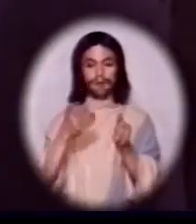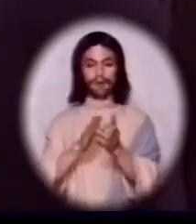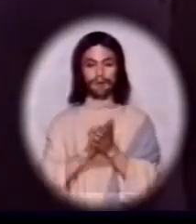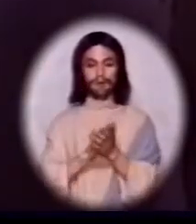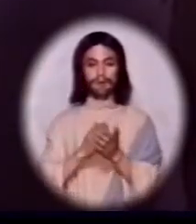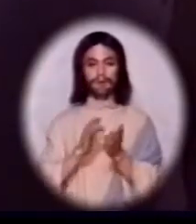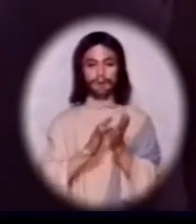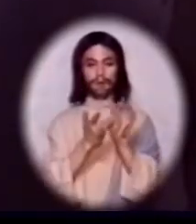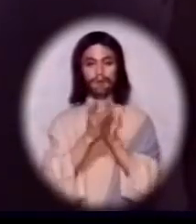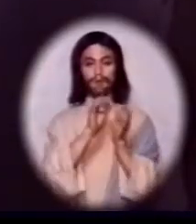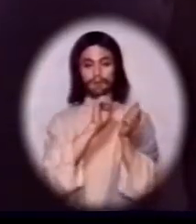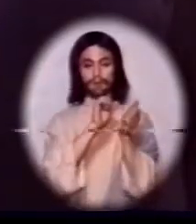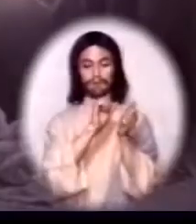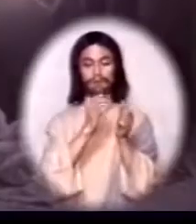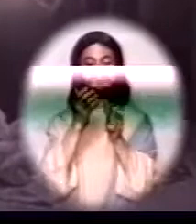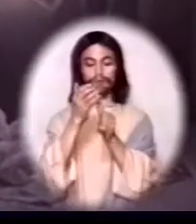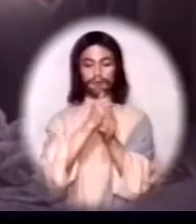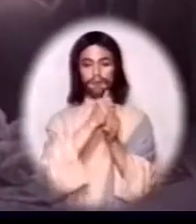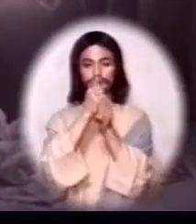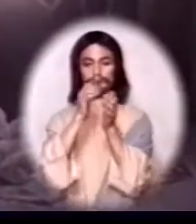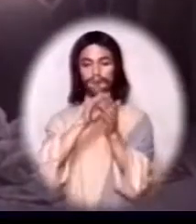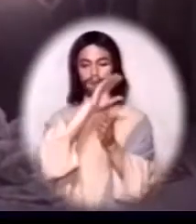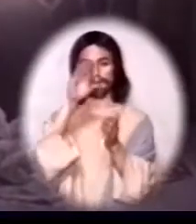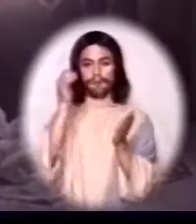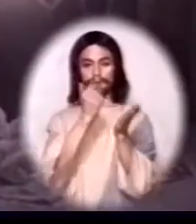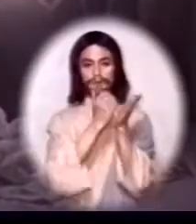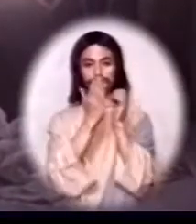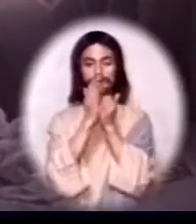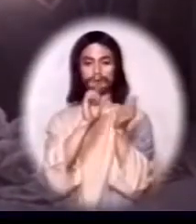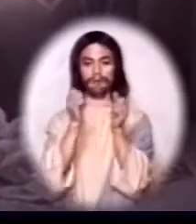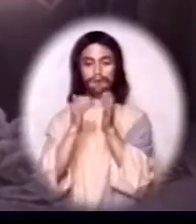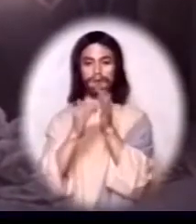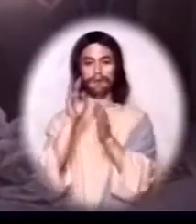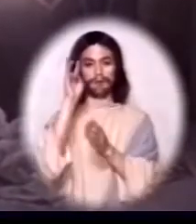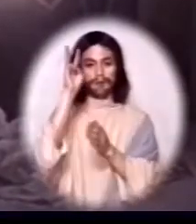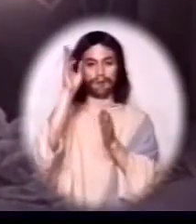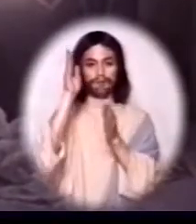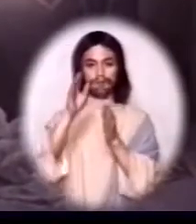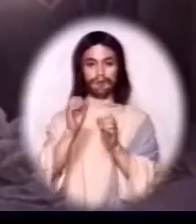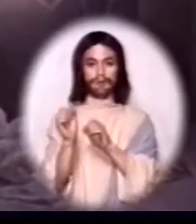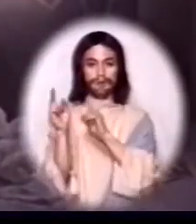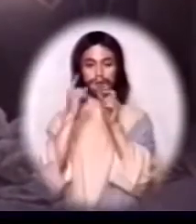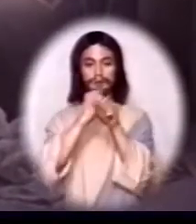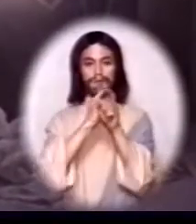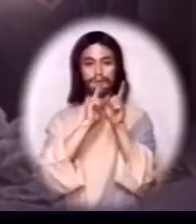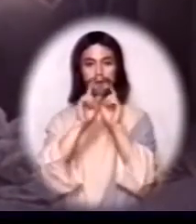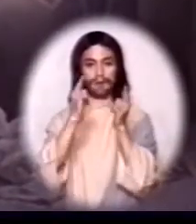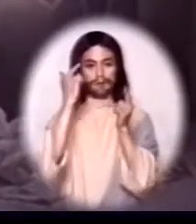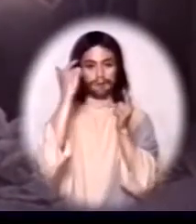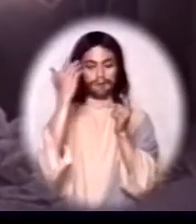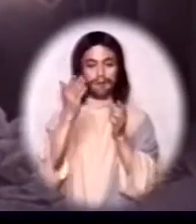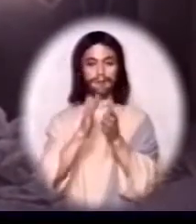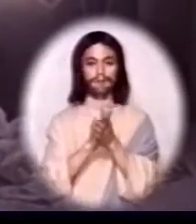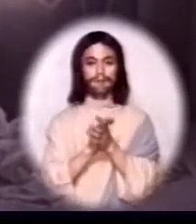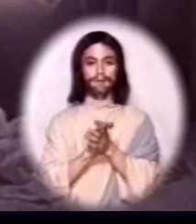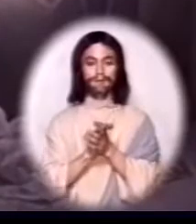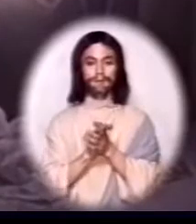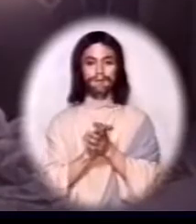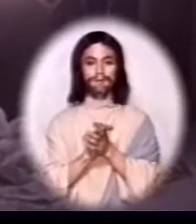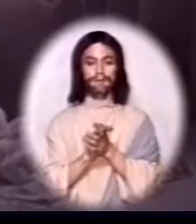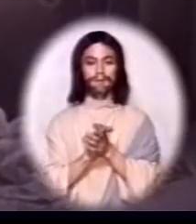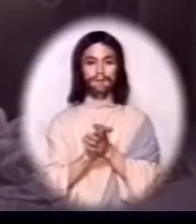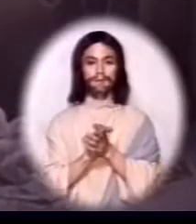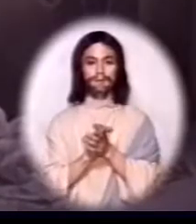기억해보거라. 인자가 죄인의 손에 넘기어 십자가에 못 박히고 제3일에 다시 살아나리라 하지 아니하였느냐?